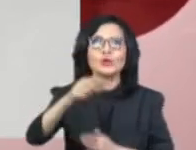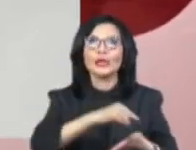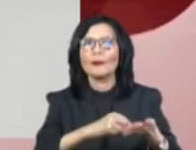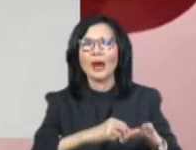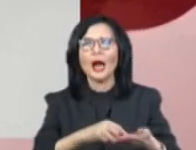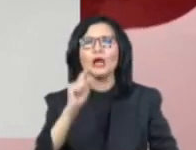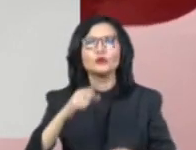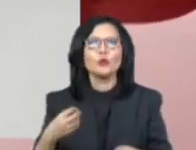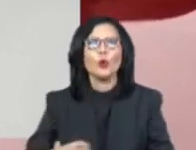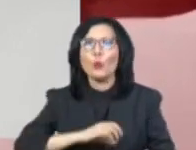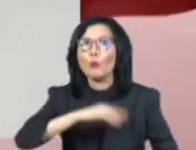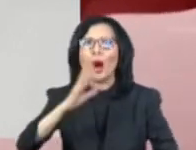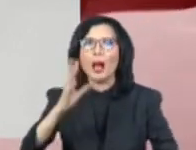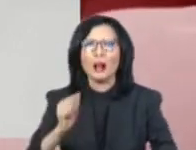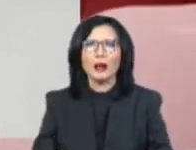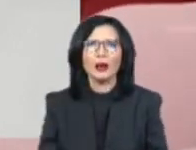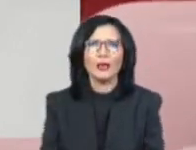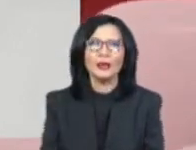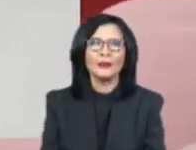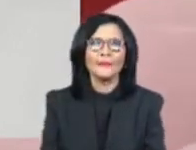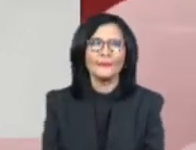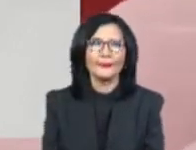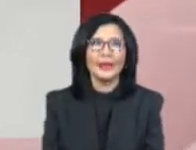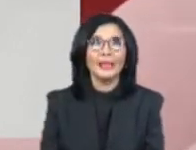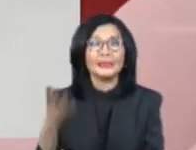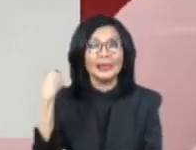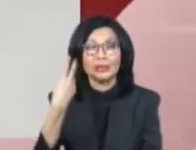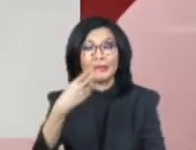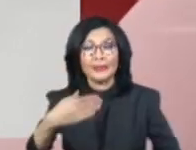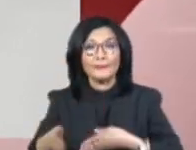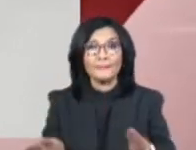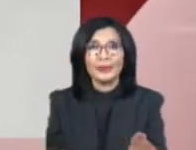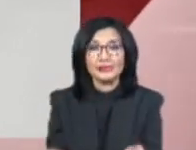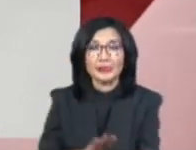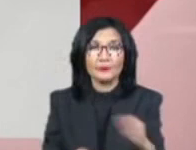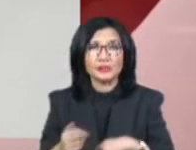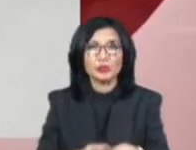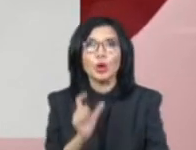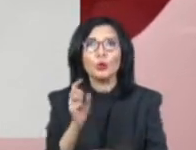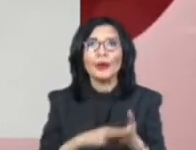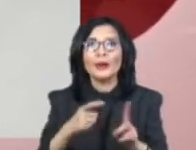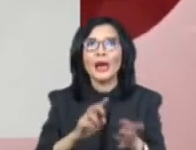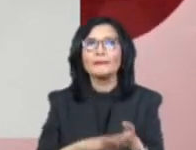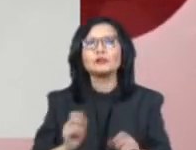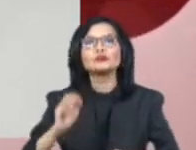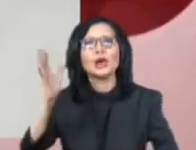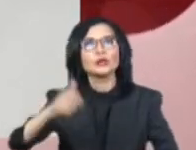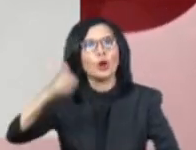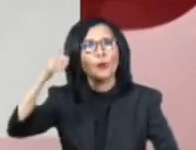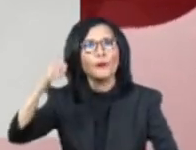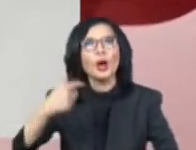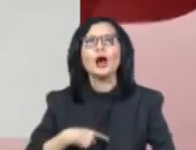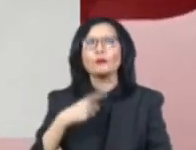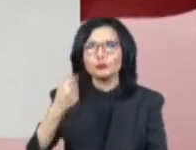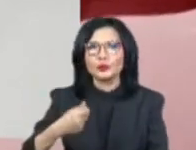Kayak Mbak Nita tadi yang lihatkan packaging, mungkin untuk beberapa UMKM yang sudah lebih established, punya